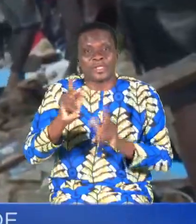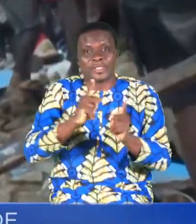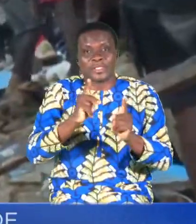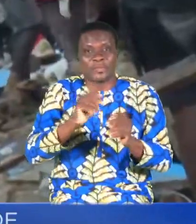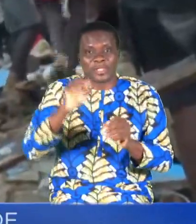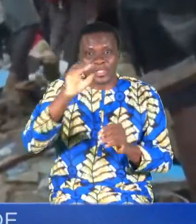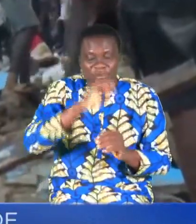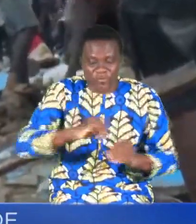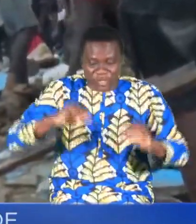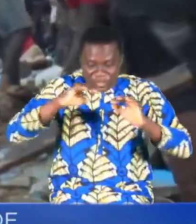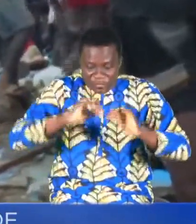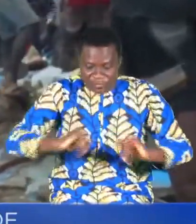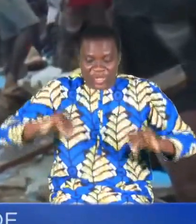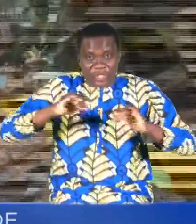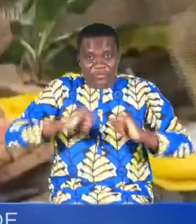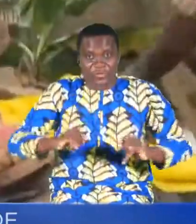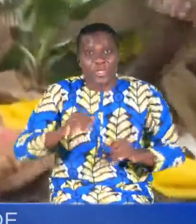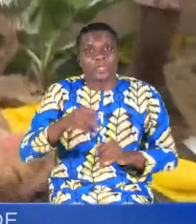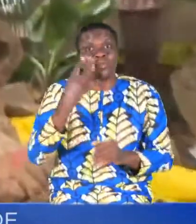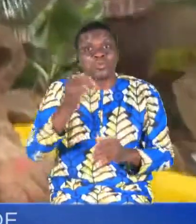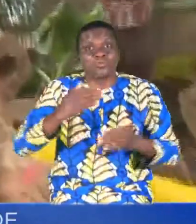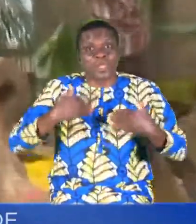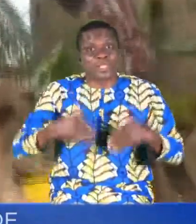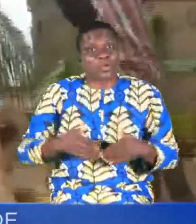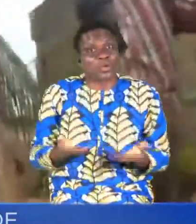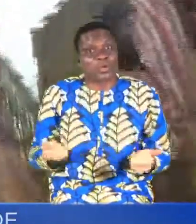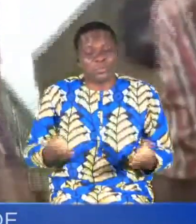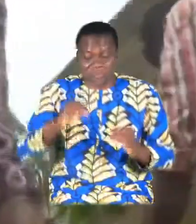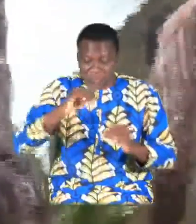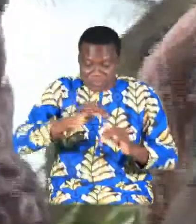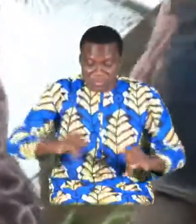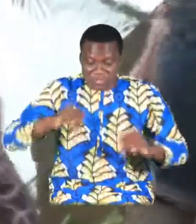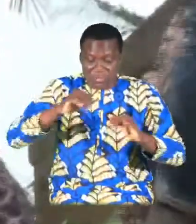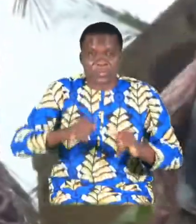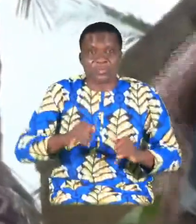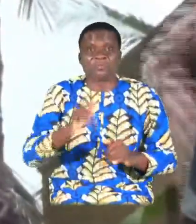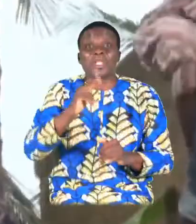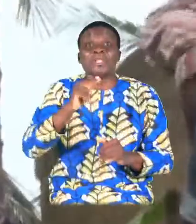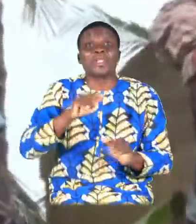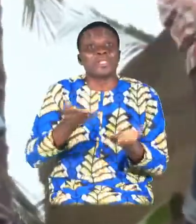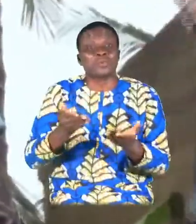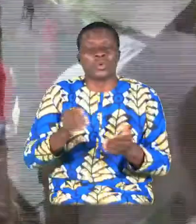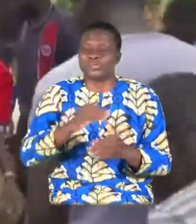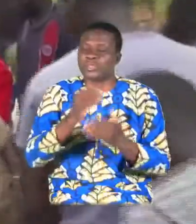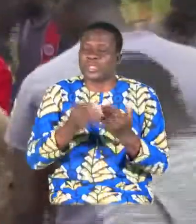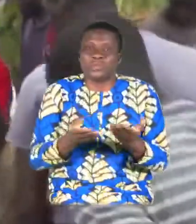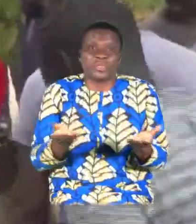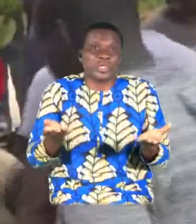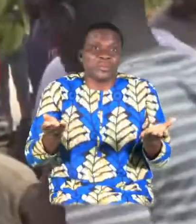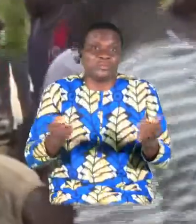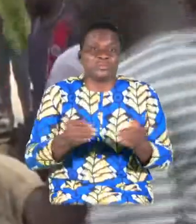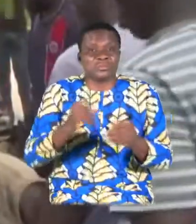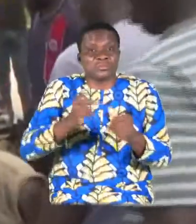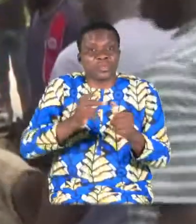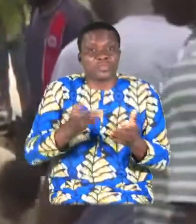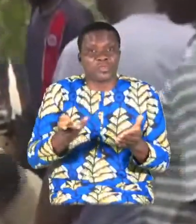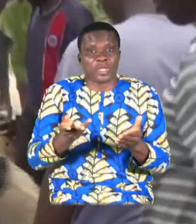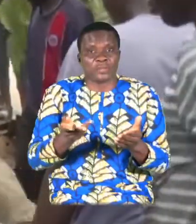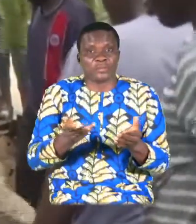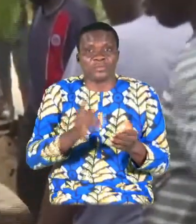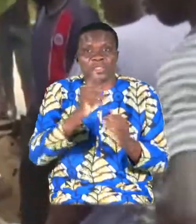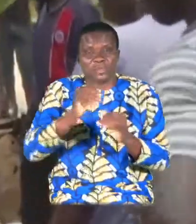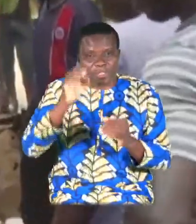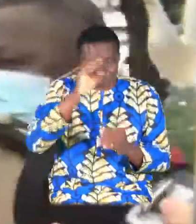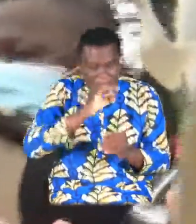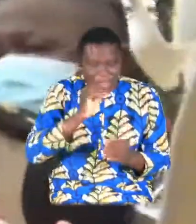les décombres pour retrouver d'éventuels corps. 13 morts, c'est le bilan provisoire. Parce que les